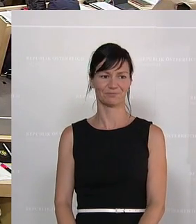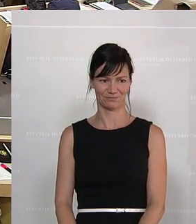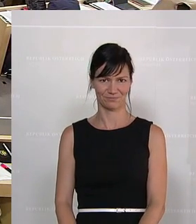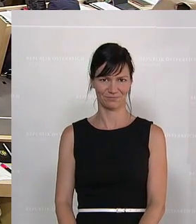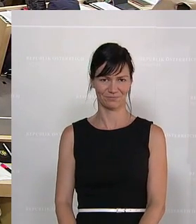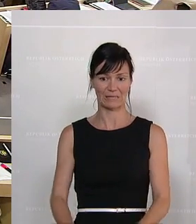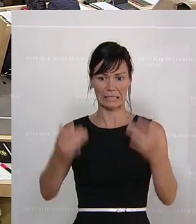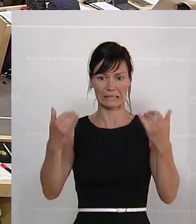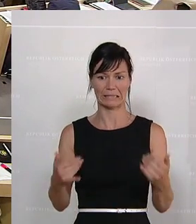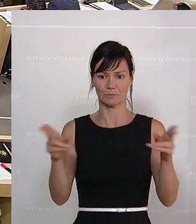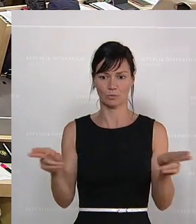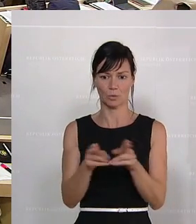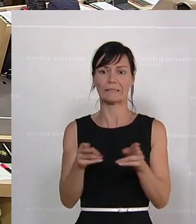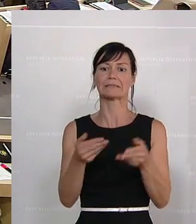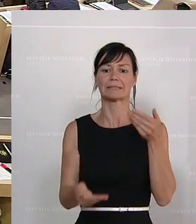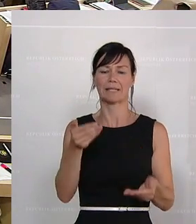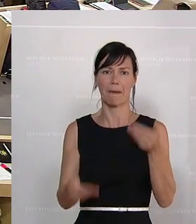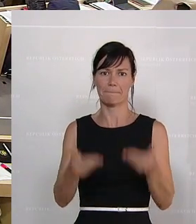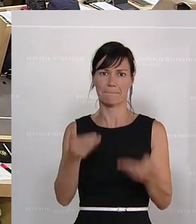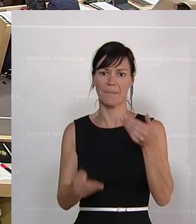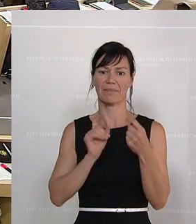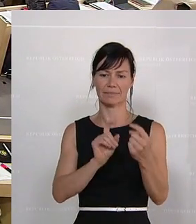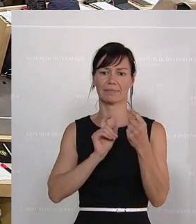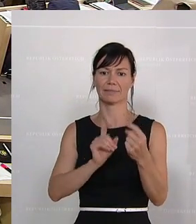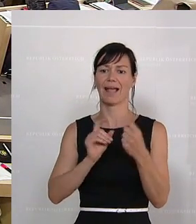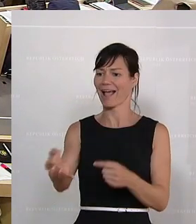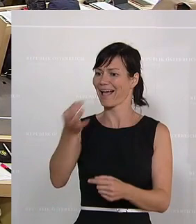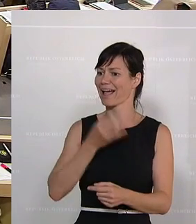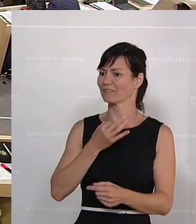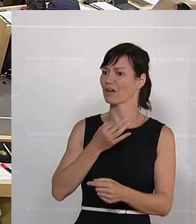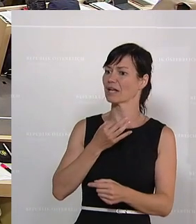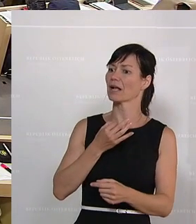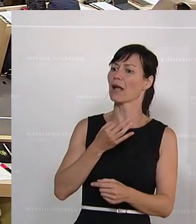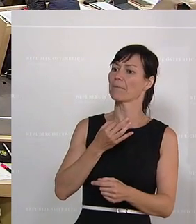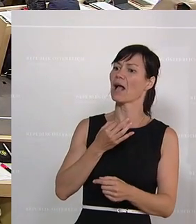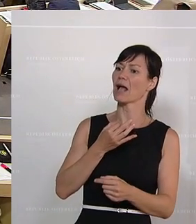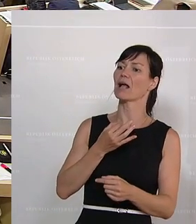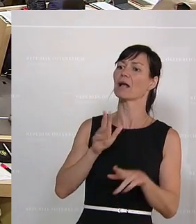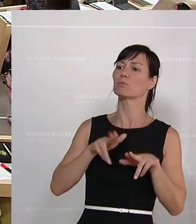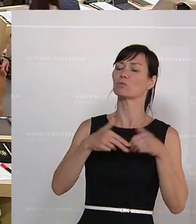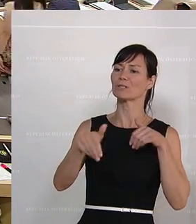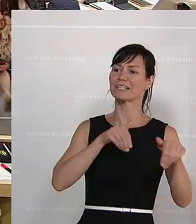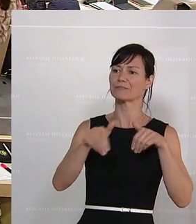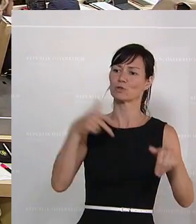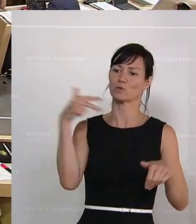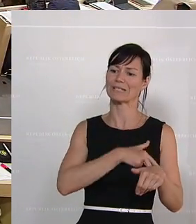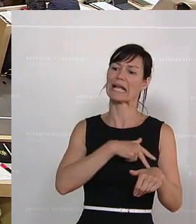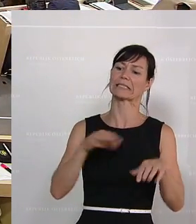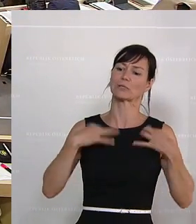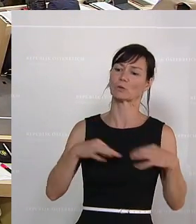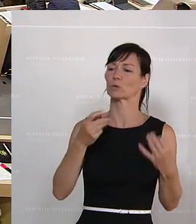nämlich die kurze debatte über eine parlamentarische anfrage des fpö abgeordneten schnedlitz und weitere abgeordnete